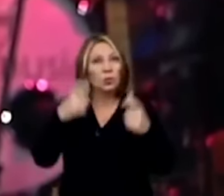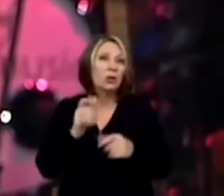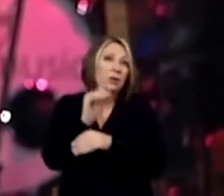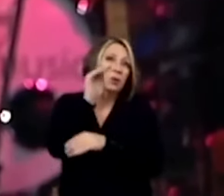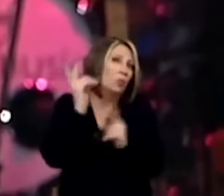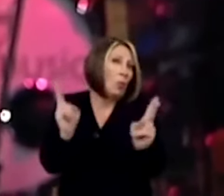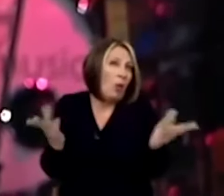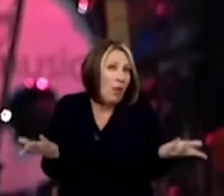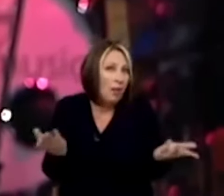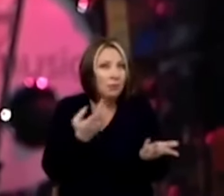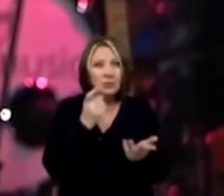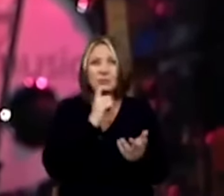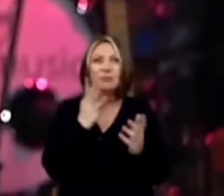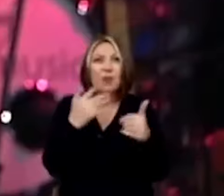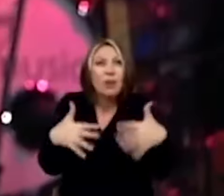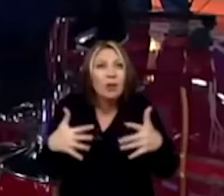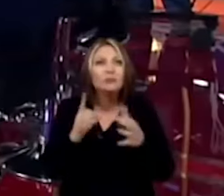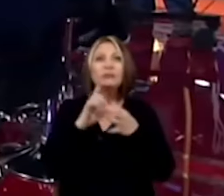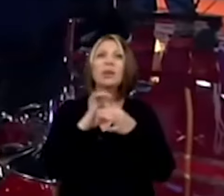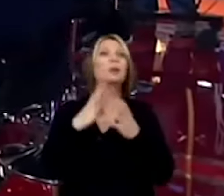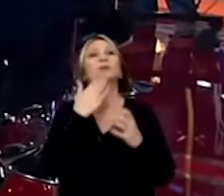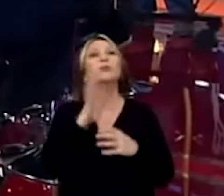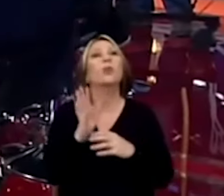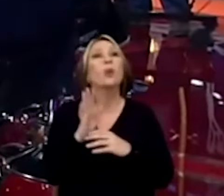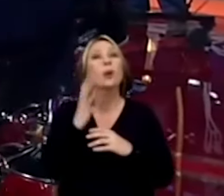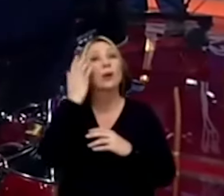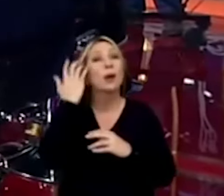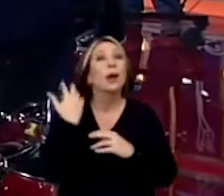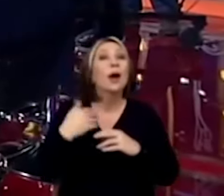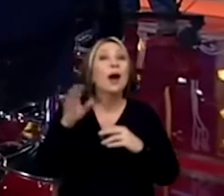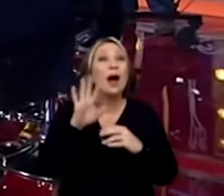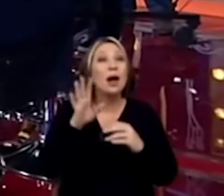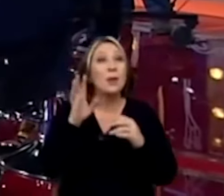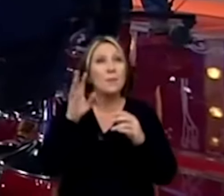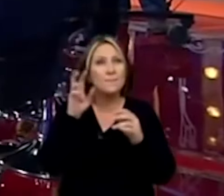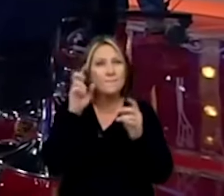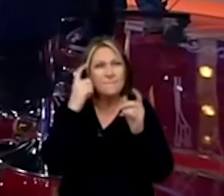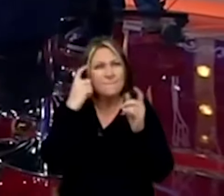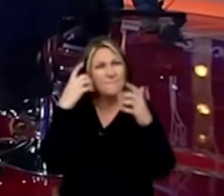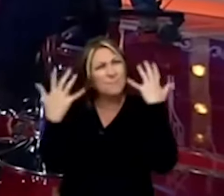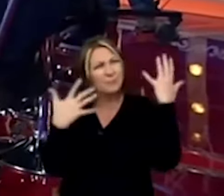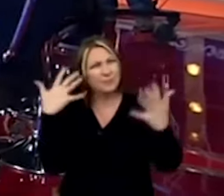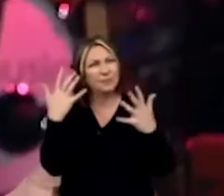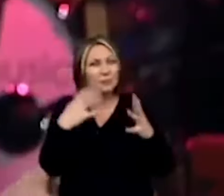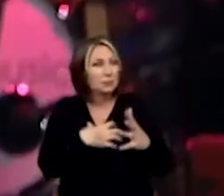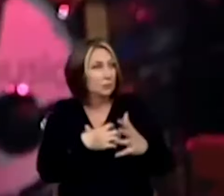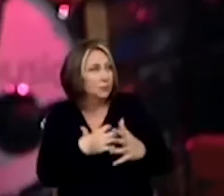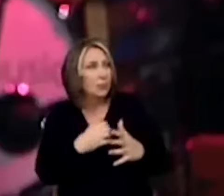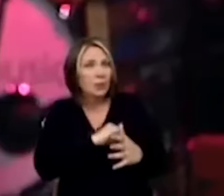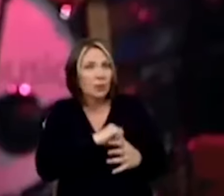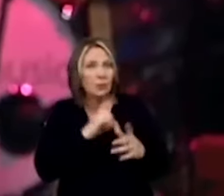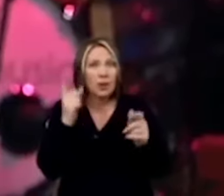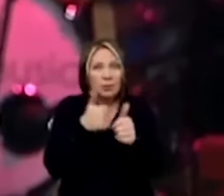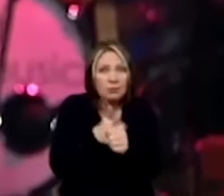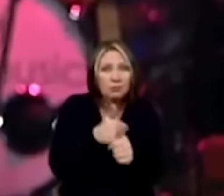yaşarken. Panik atakla ilgisi yok ama yok, yani... Ya öyle bir sürü ya paranoya gibi. Var. Tabii paranoya ya işte